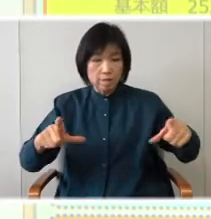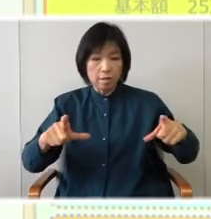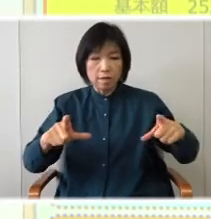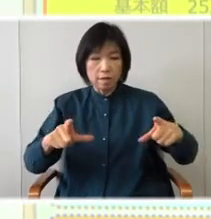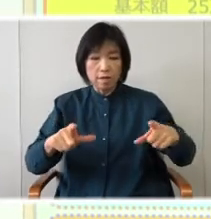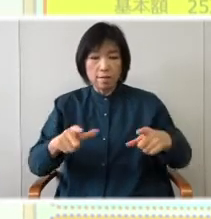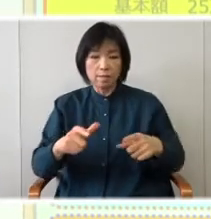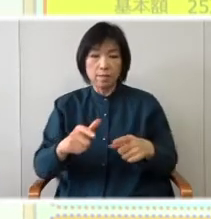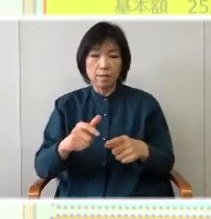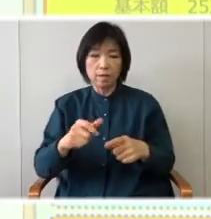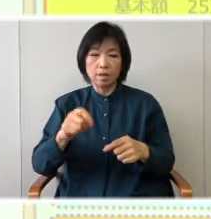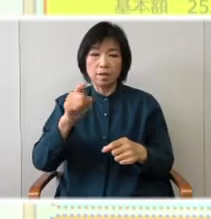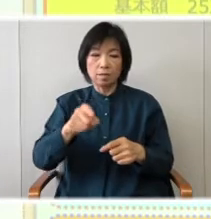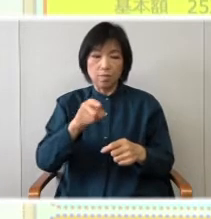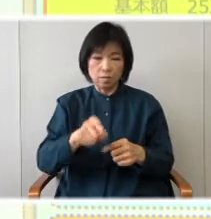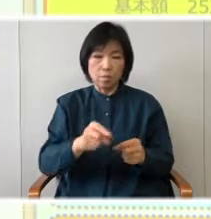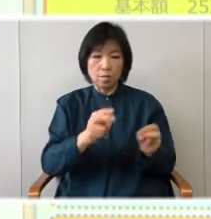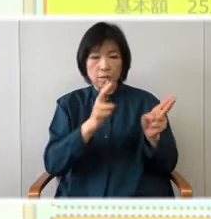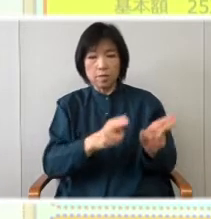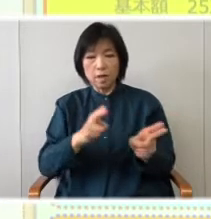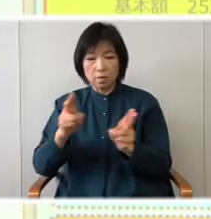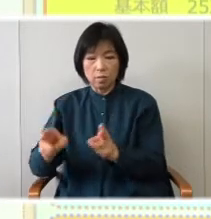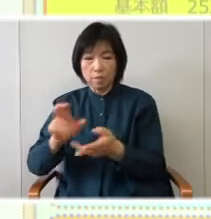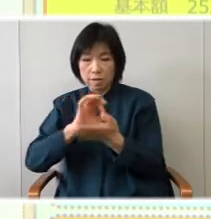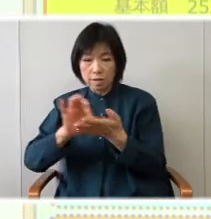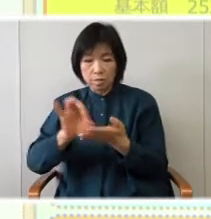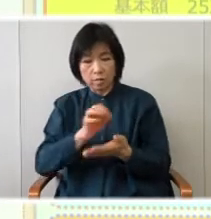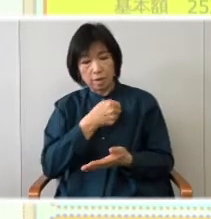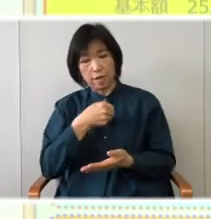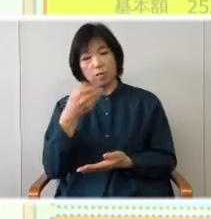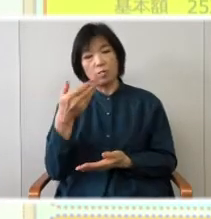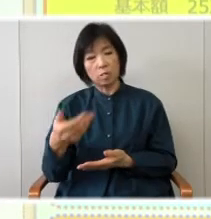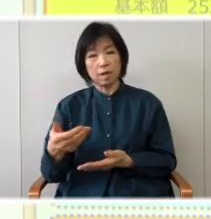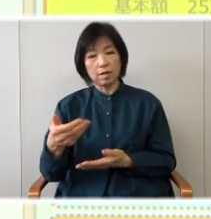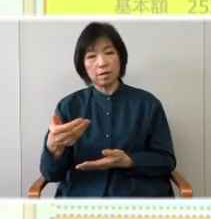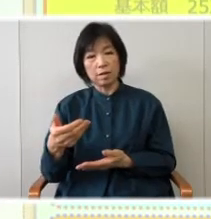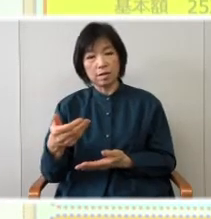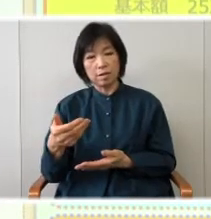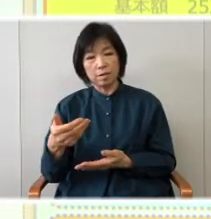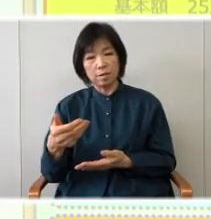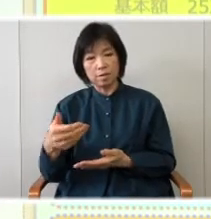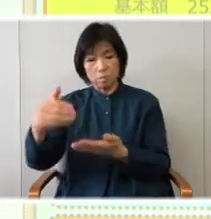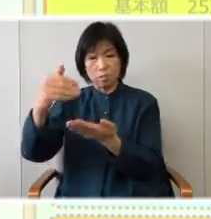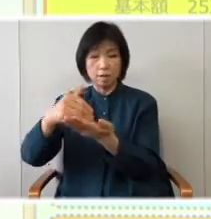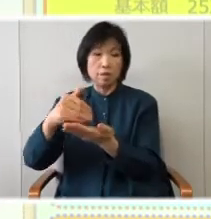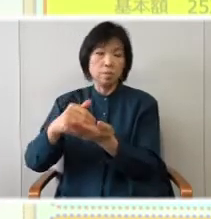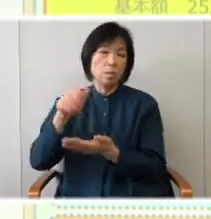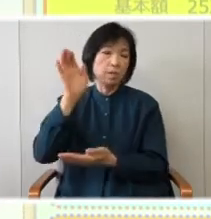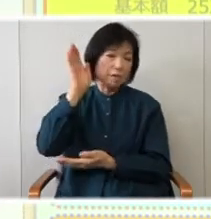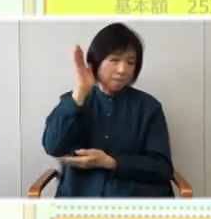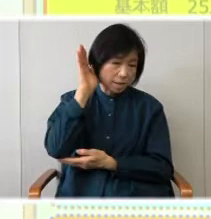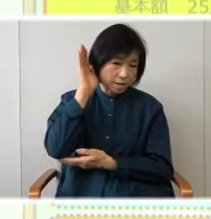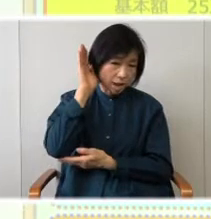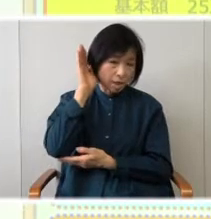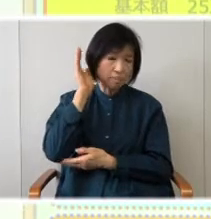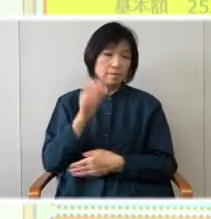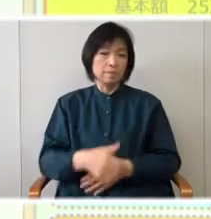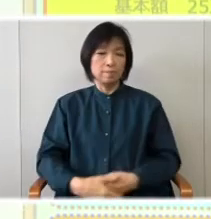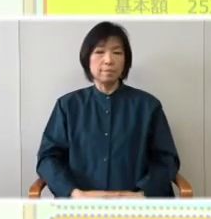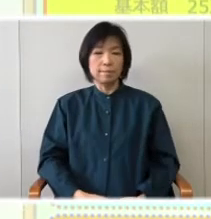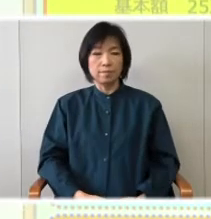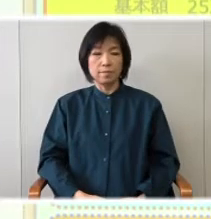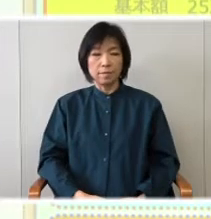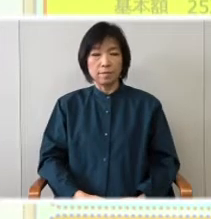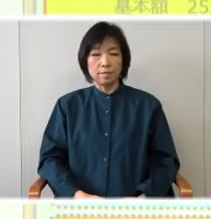何人かの方からそうした制度が使えるのかという話をお聞きしました。 でこ